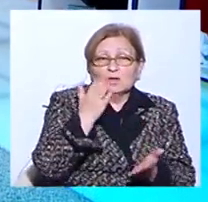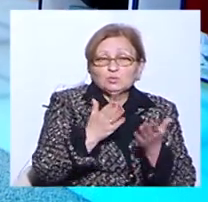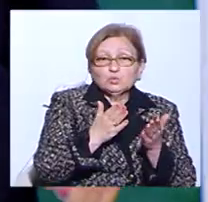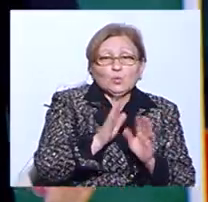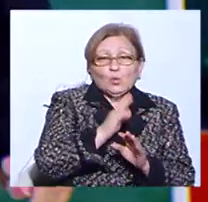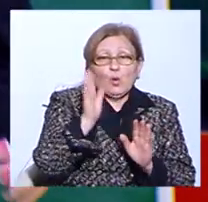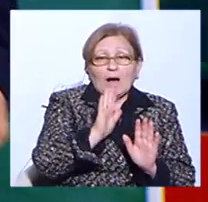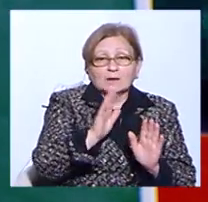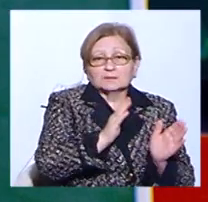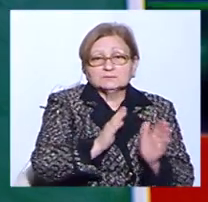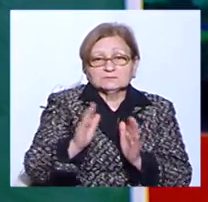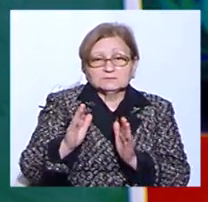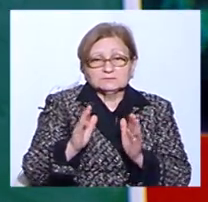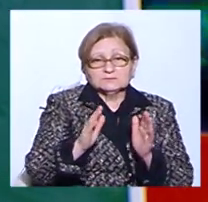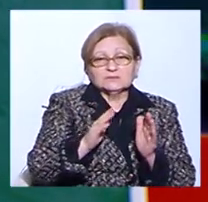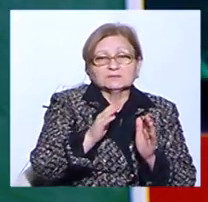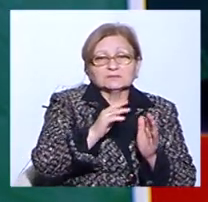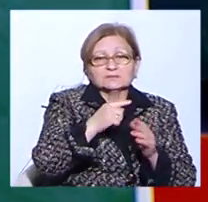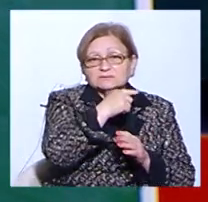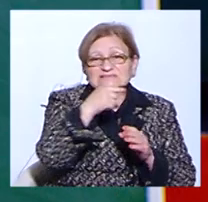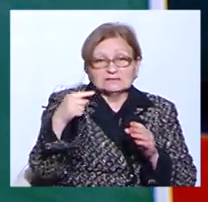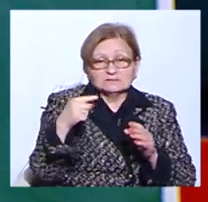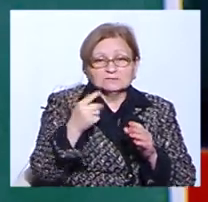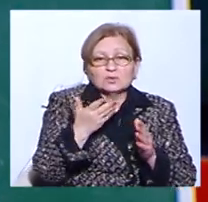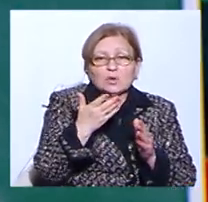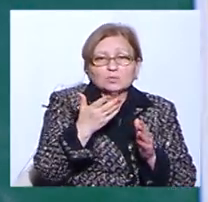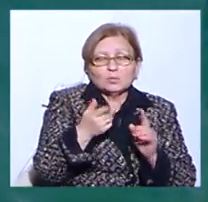არაწესიერი წილადიდან როგორ უნდა გამოვყო